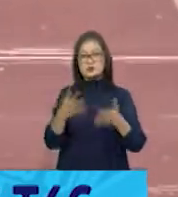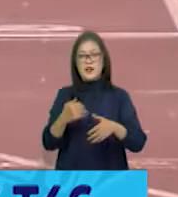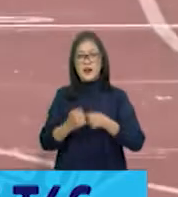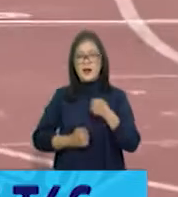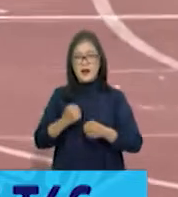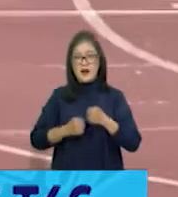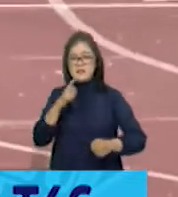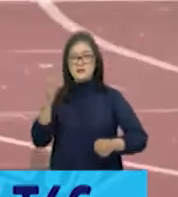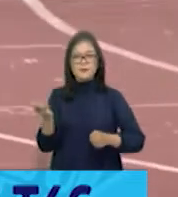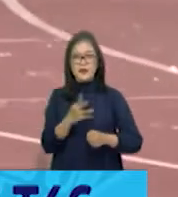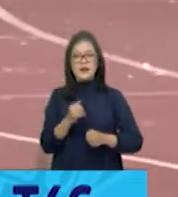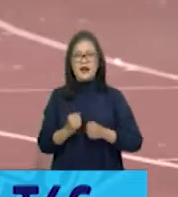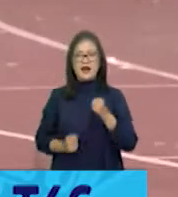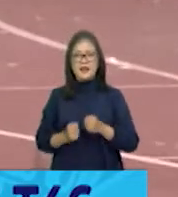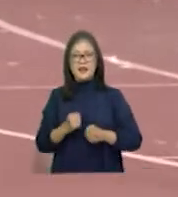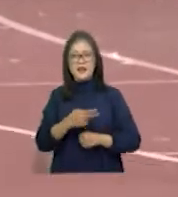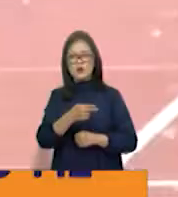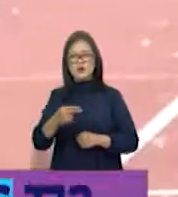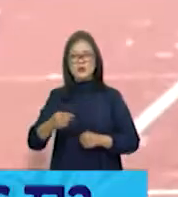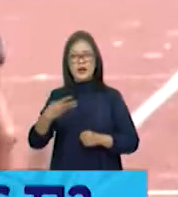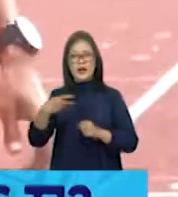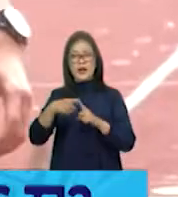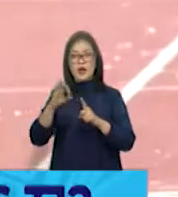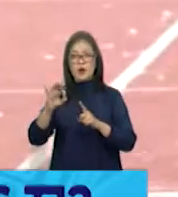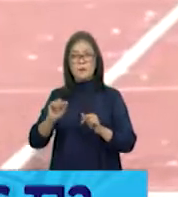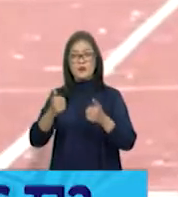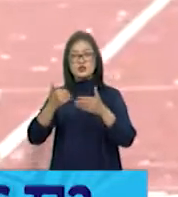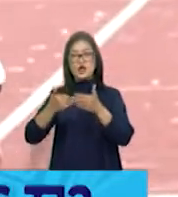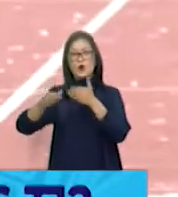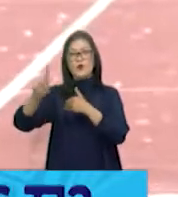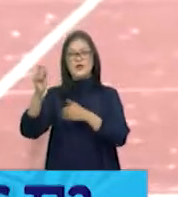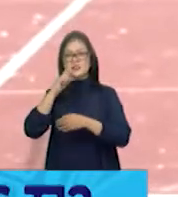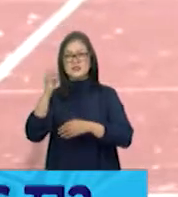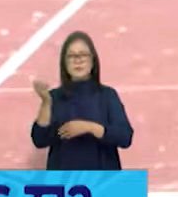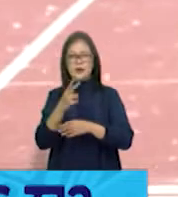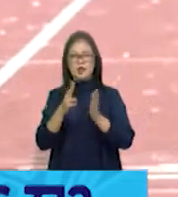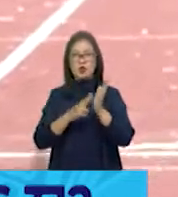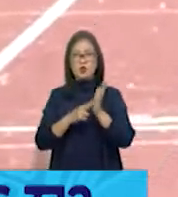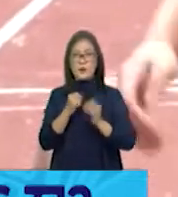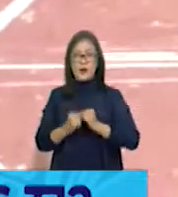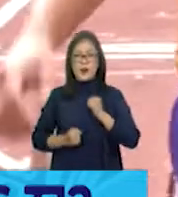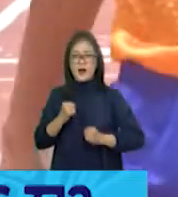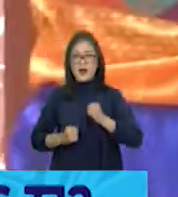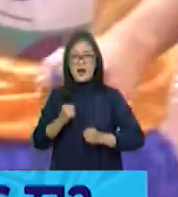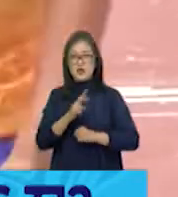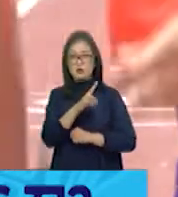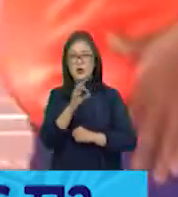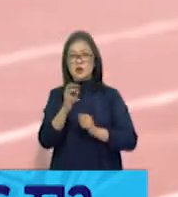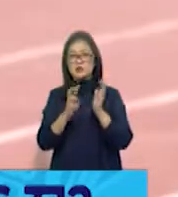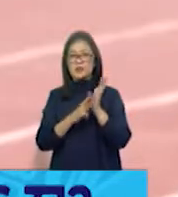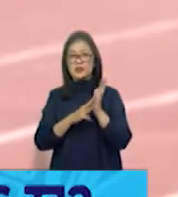cepat para atletik Indonesia Eko Saputra berhasil keluar sebagai yang tercepat pada nomor lari 200 meter T12 atau Low